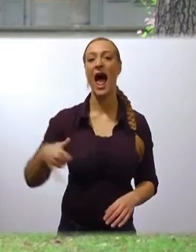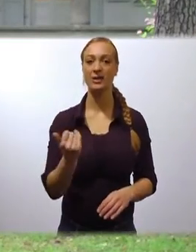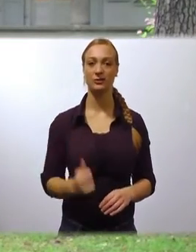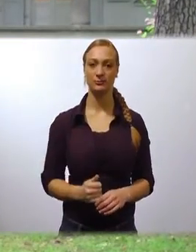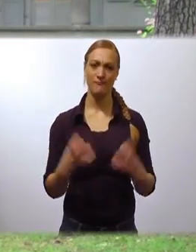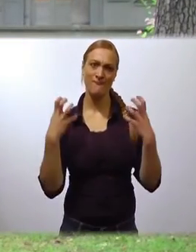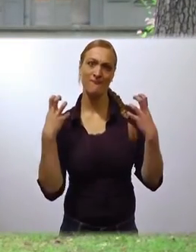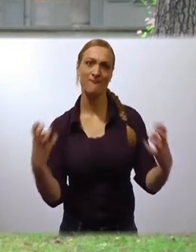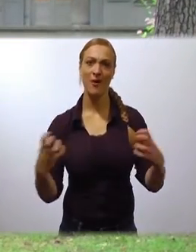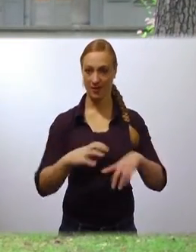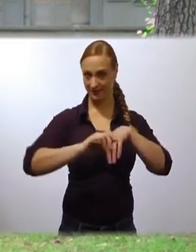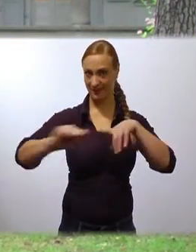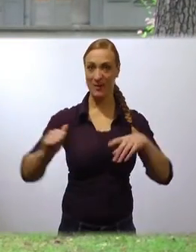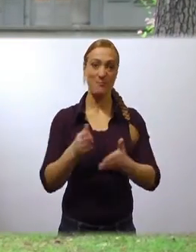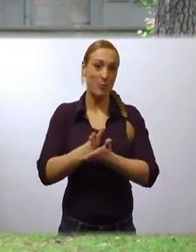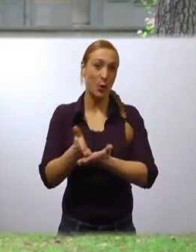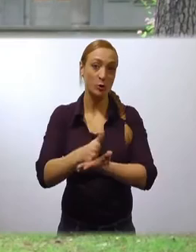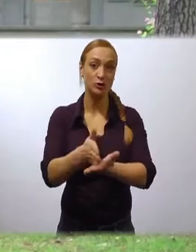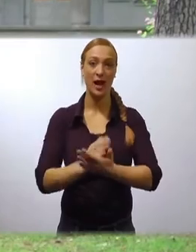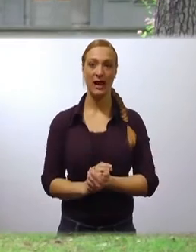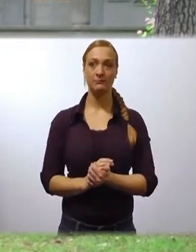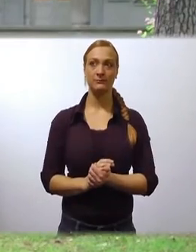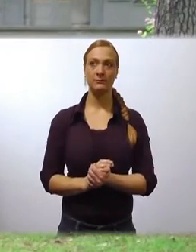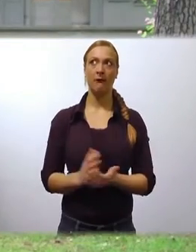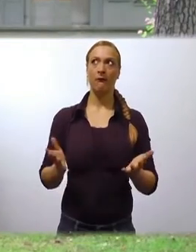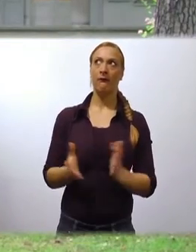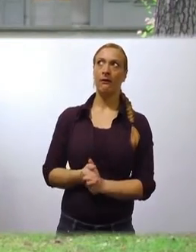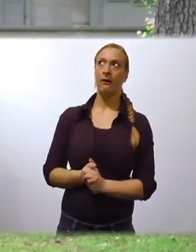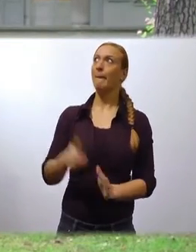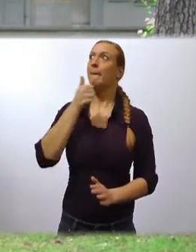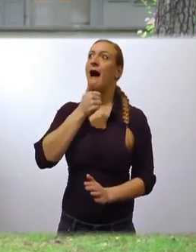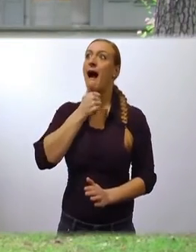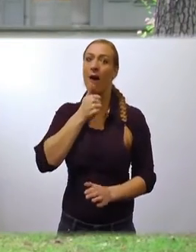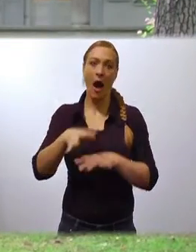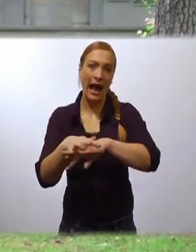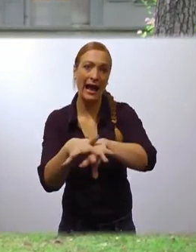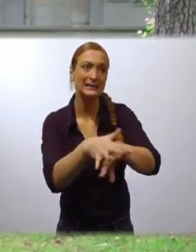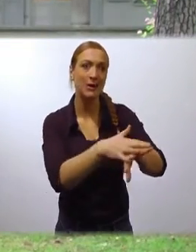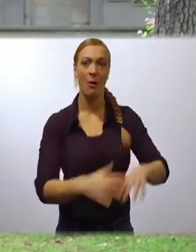lancer des projets qui n'existent pas encore ou pour lesquels il n'a pas trouvé